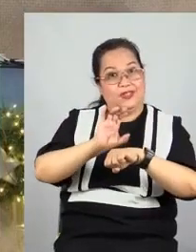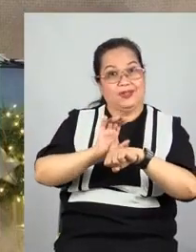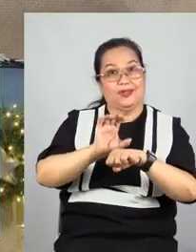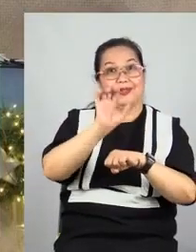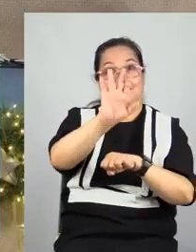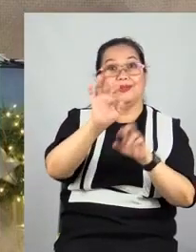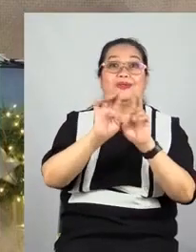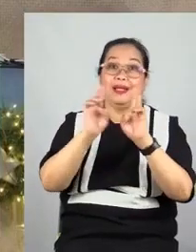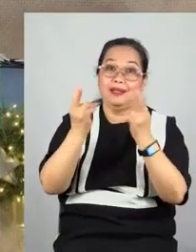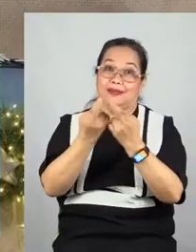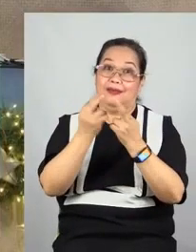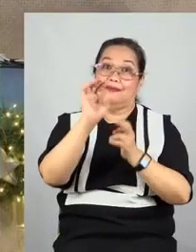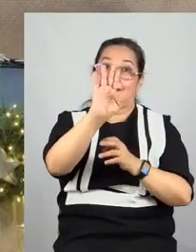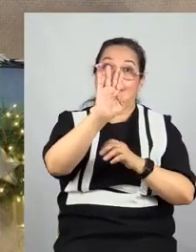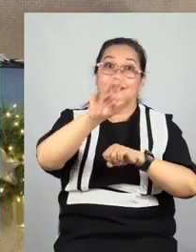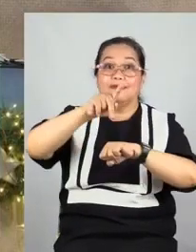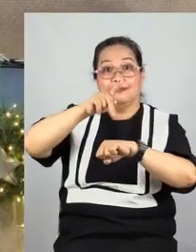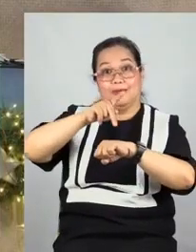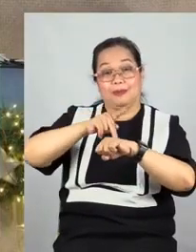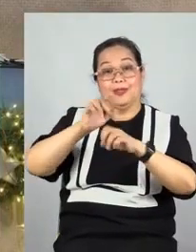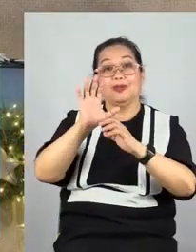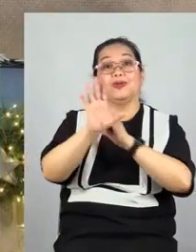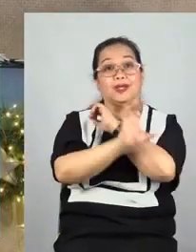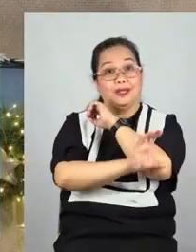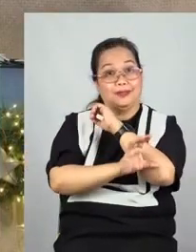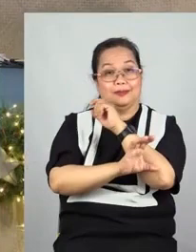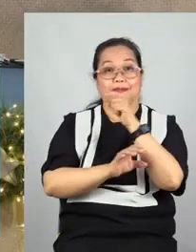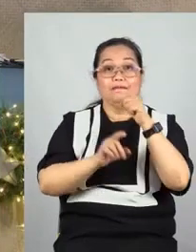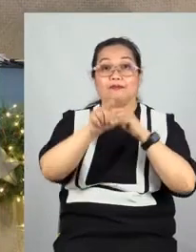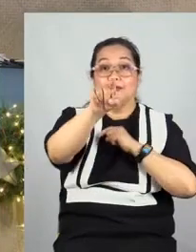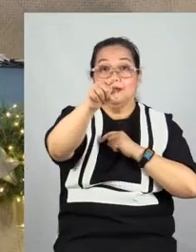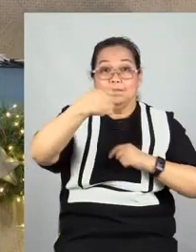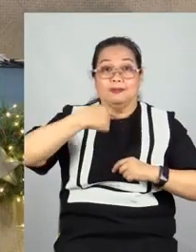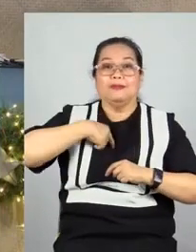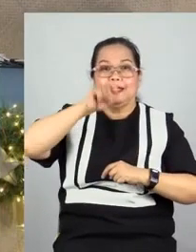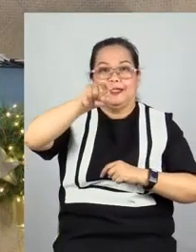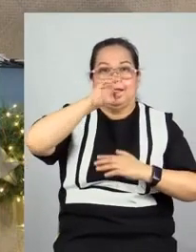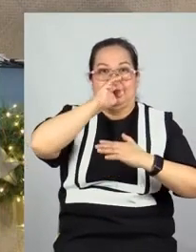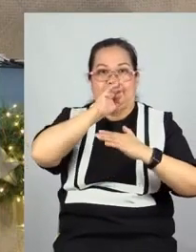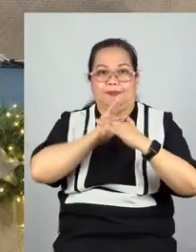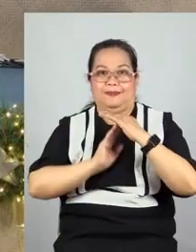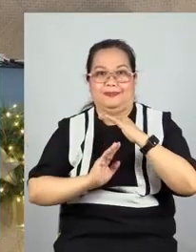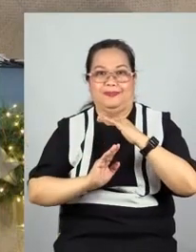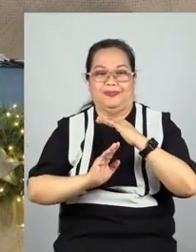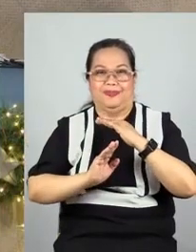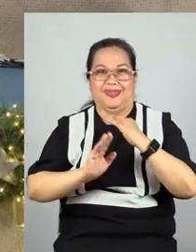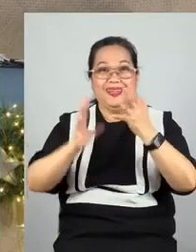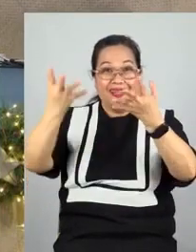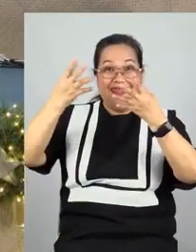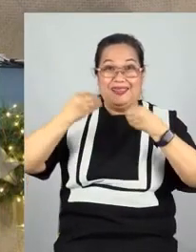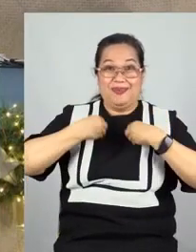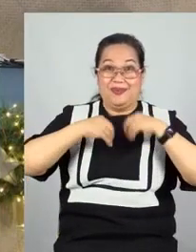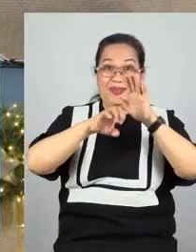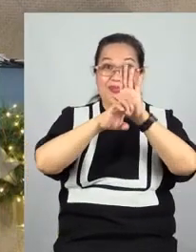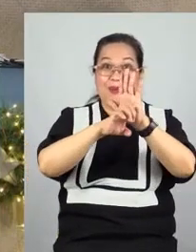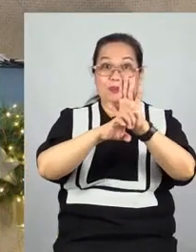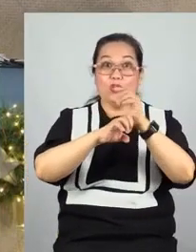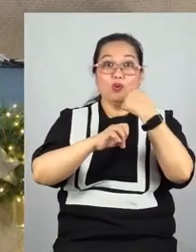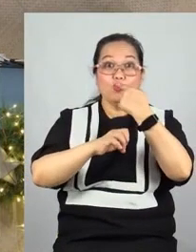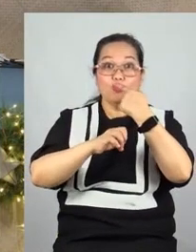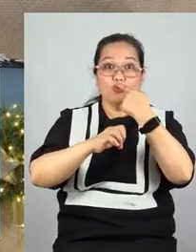bayan. So ang utos niya sa atin, magpakumbaba kayo. Binigyan niya tayo ng ehemplo, si